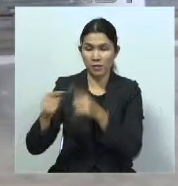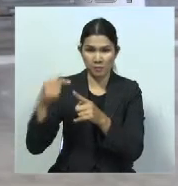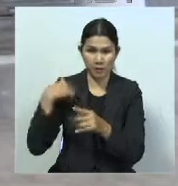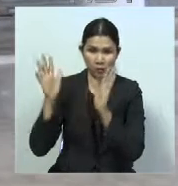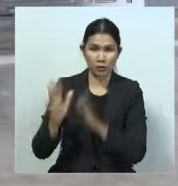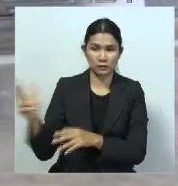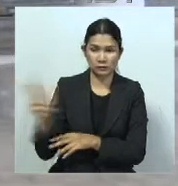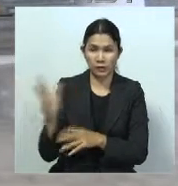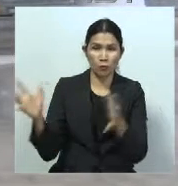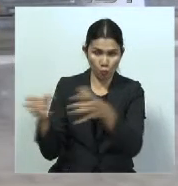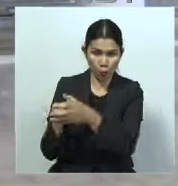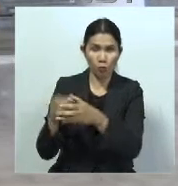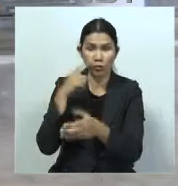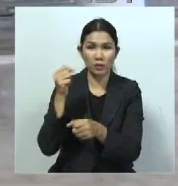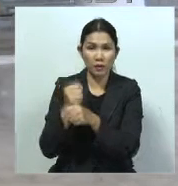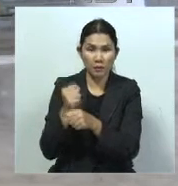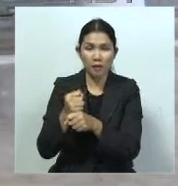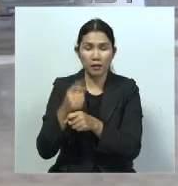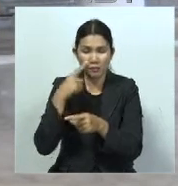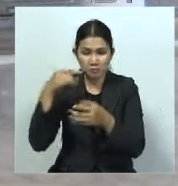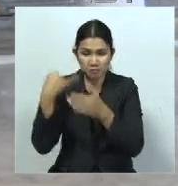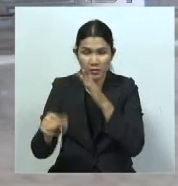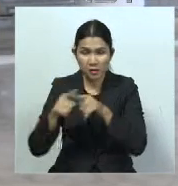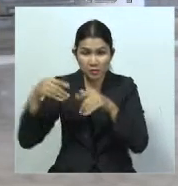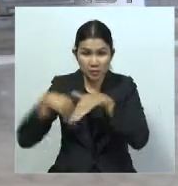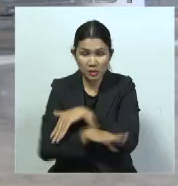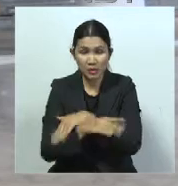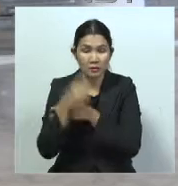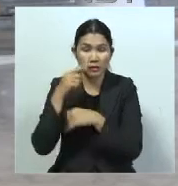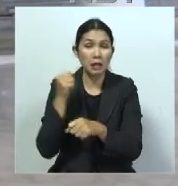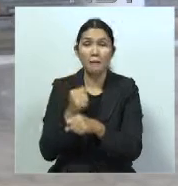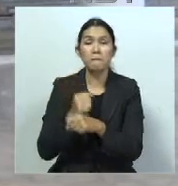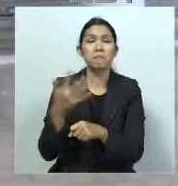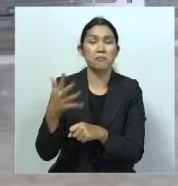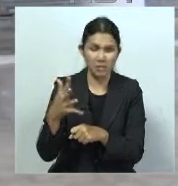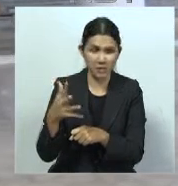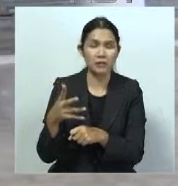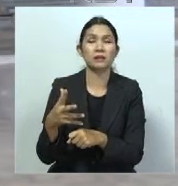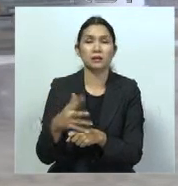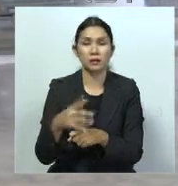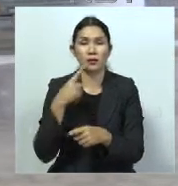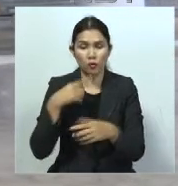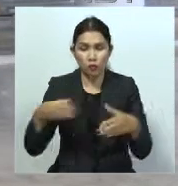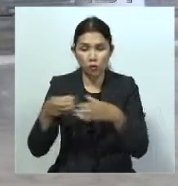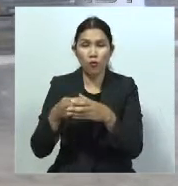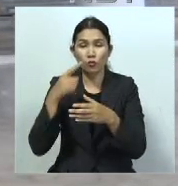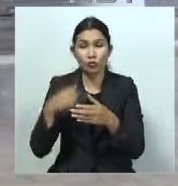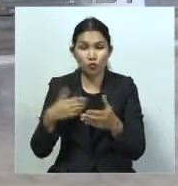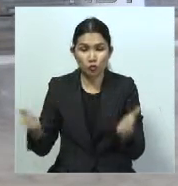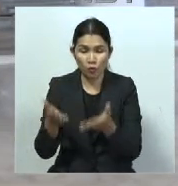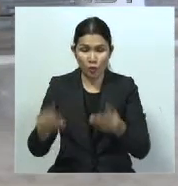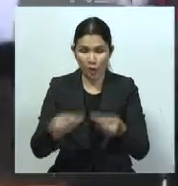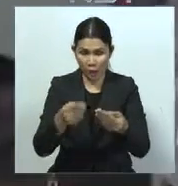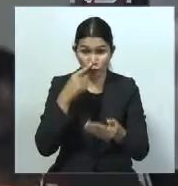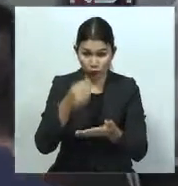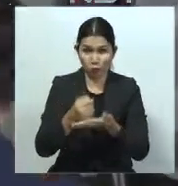คนในความผิดฐานเป็นเจ้าพนักงานยักยอกทรัพย์ปฏิบัติหน้าที่หรือละเว้นการปฏิบัติหน้าที่โดยมิชอบร่วมกันเป็นผู้สนับสนุนเจ้าพนักง